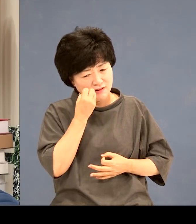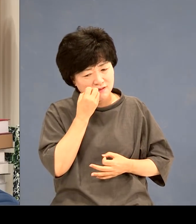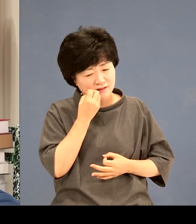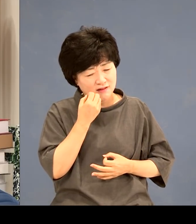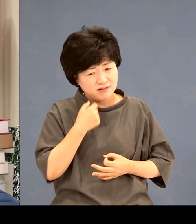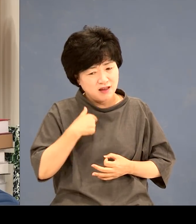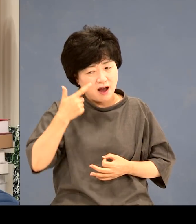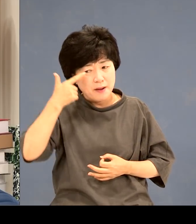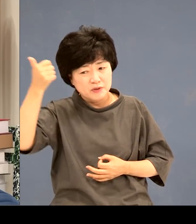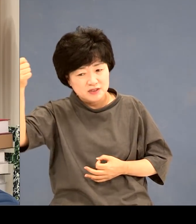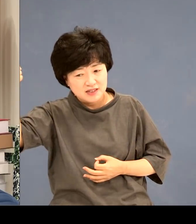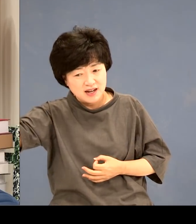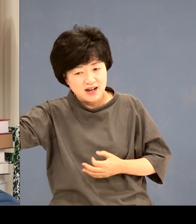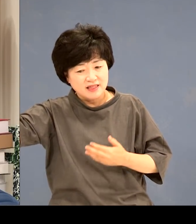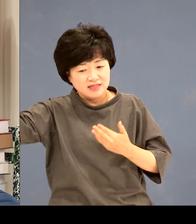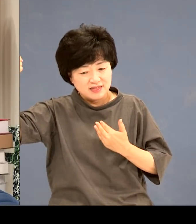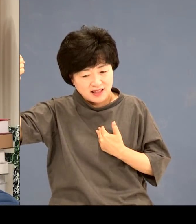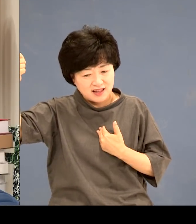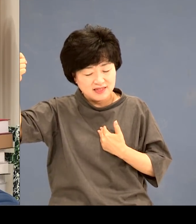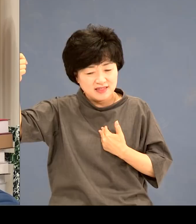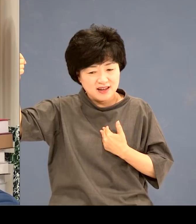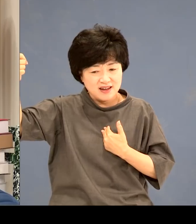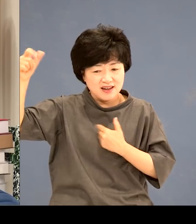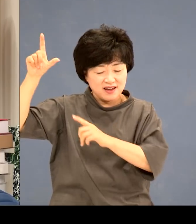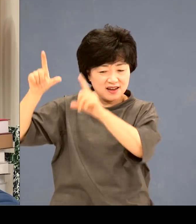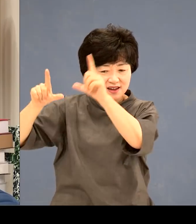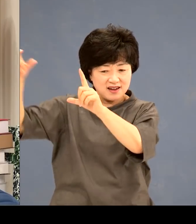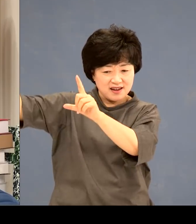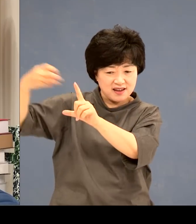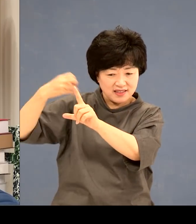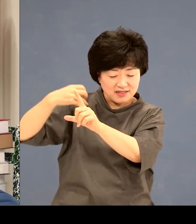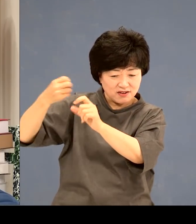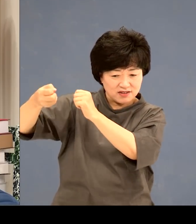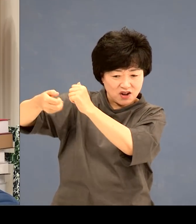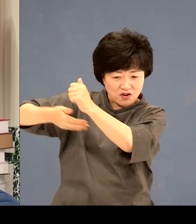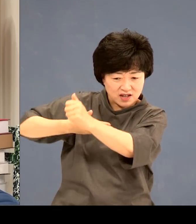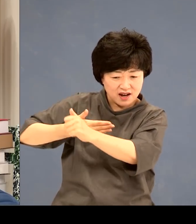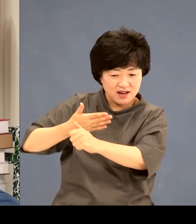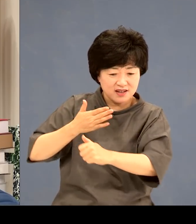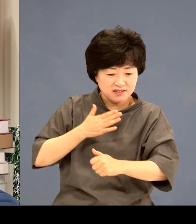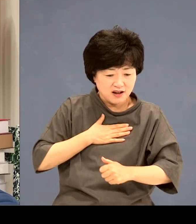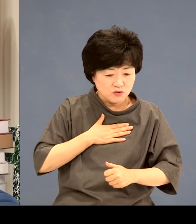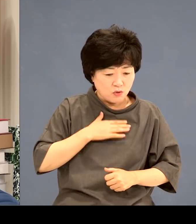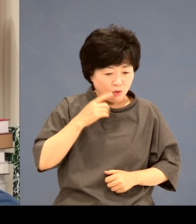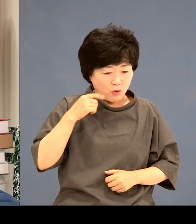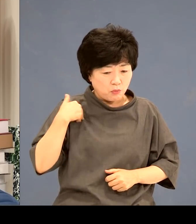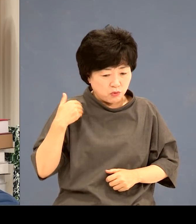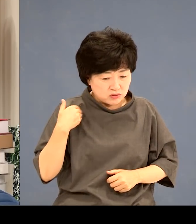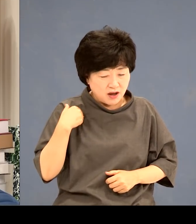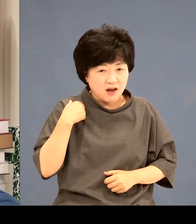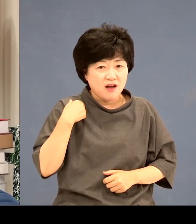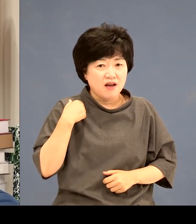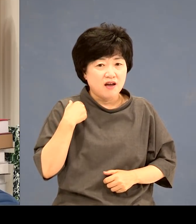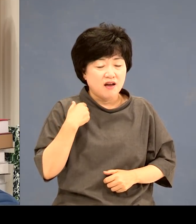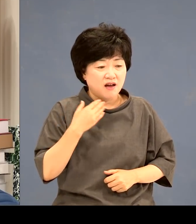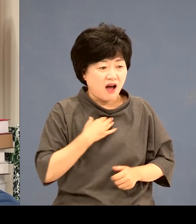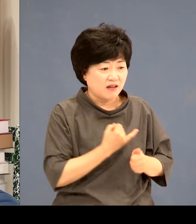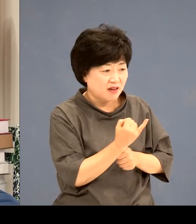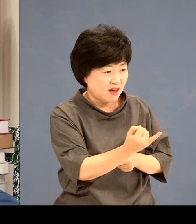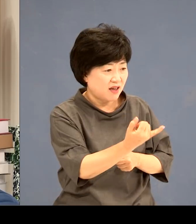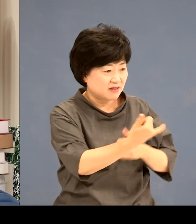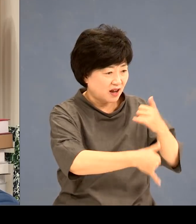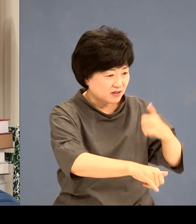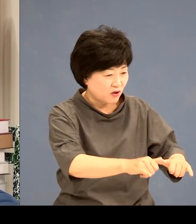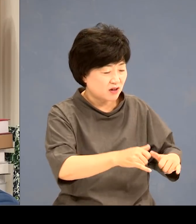내 모습이 아닌데 그러니까 이거는 저희 아버지가 저희들에게 했던 모습이 제 안에도 그런 영향이 와서 저도 모르게